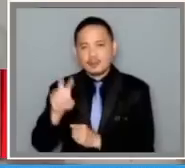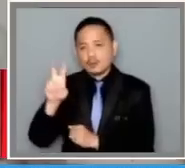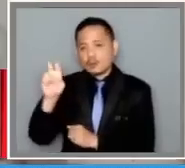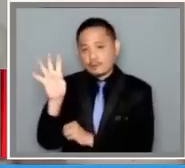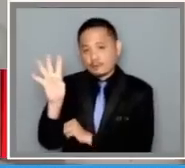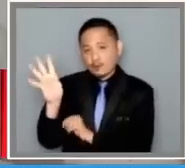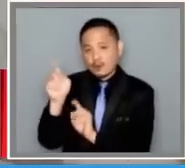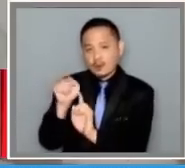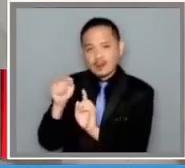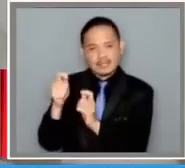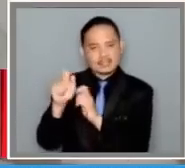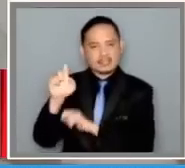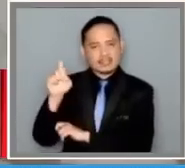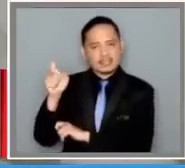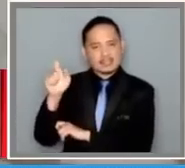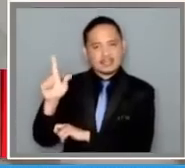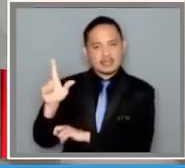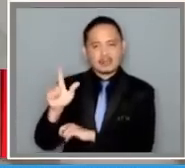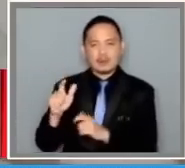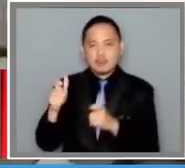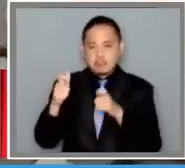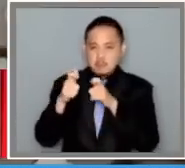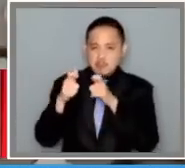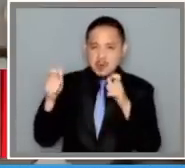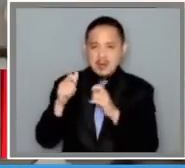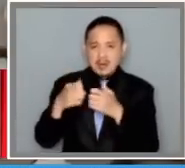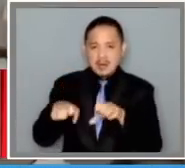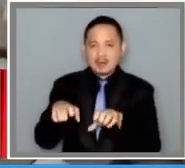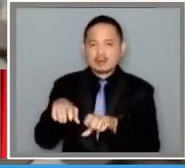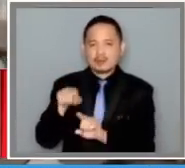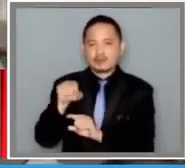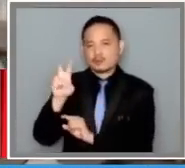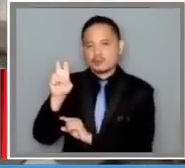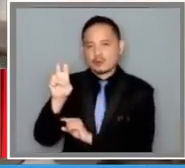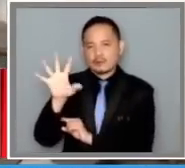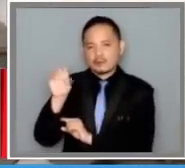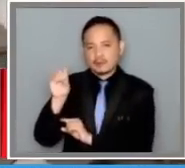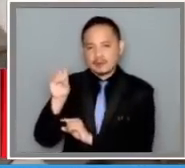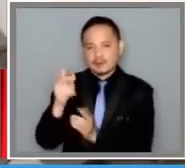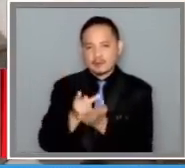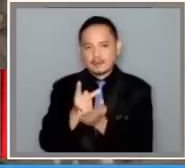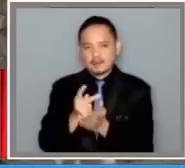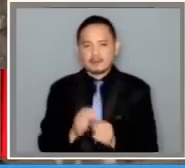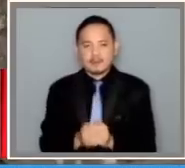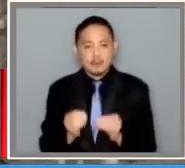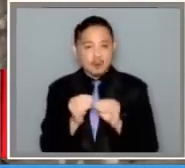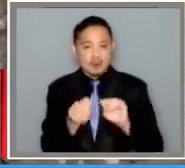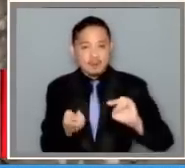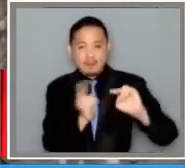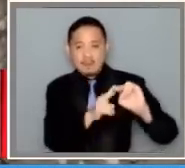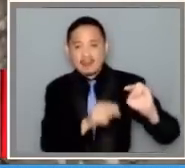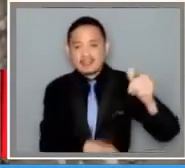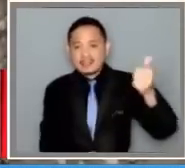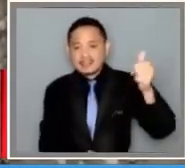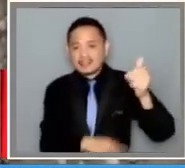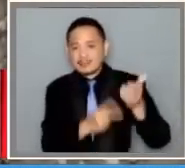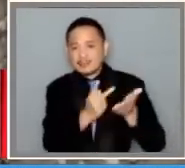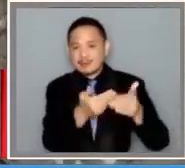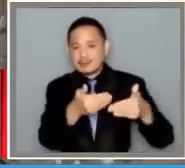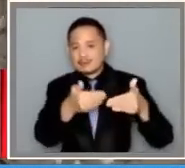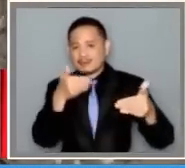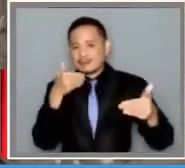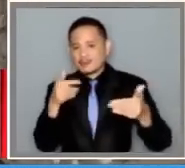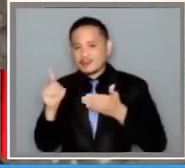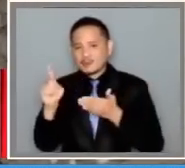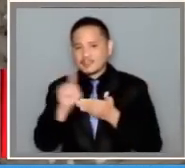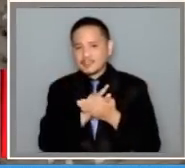tray, habang yung jumbo ay 250 pesos. Mas mataas yan ng 10 piso sa presyo noong nakaraang linggo. Ang bawat tray